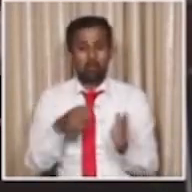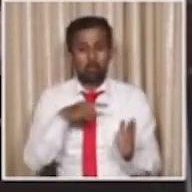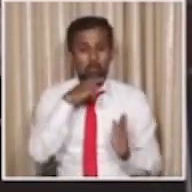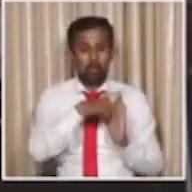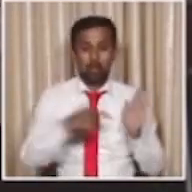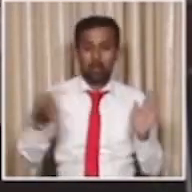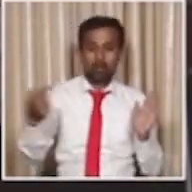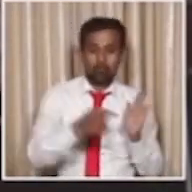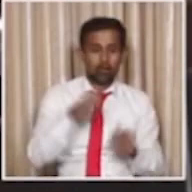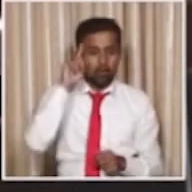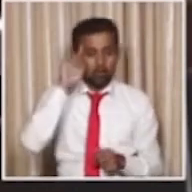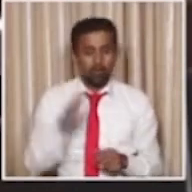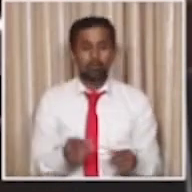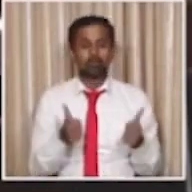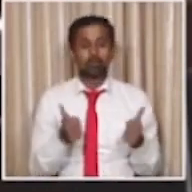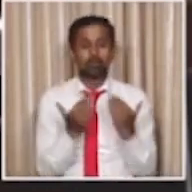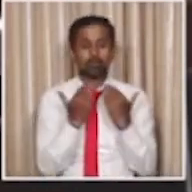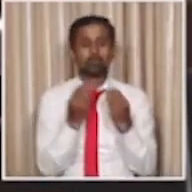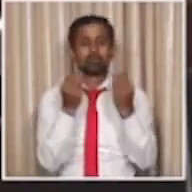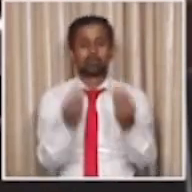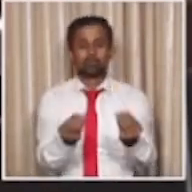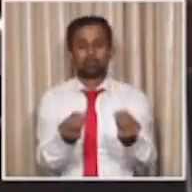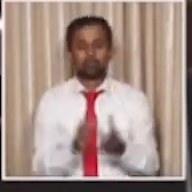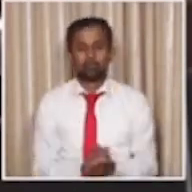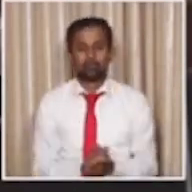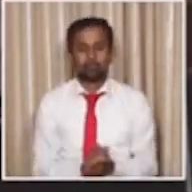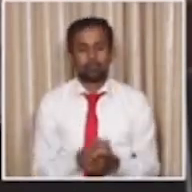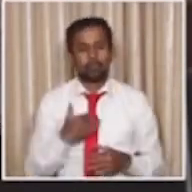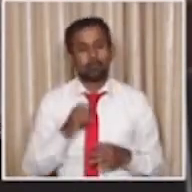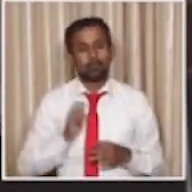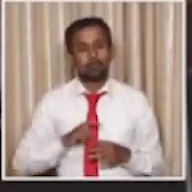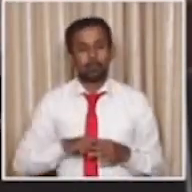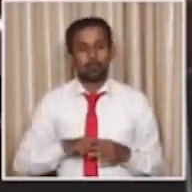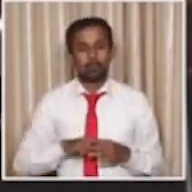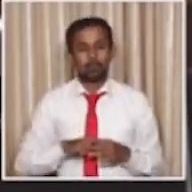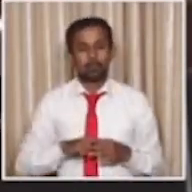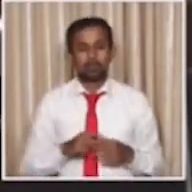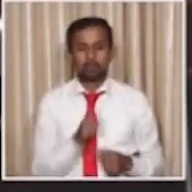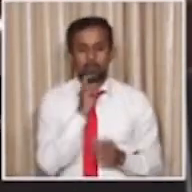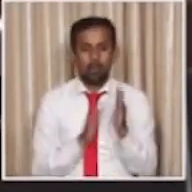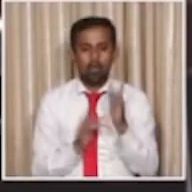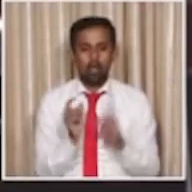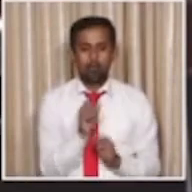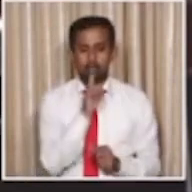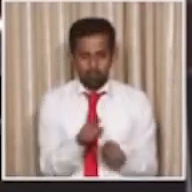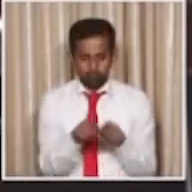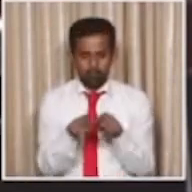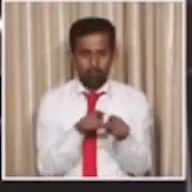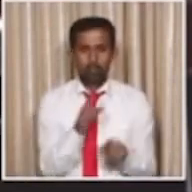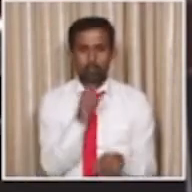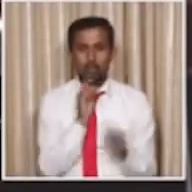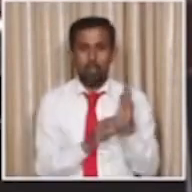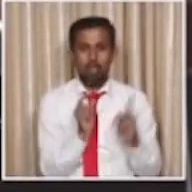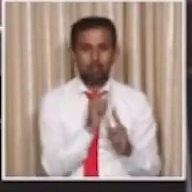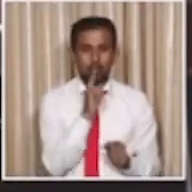තියෙනවා. එහෙමනම් දියුතු හොඳම උපදේශය තමයි වෙලාවේ තුමා දීලා තින්නේ. හැබැයි අපිට ප්‍රශ්නයක් තියෙනවා. දැන් අර අධිකරණමැතිතුමාම කියනවා වගේ,